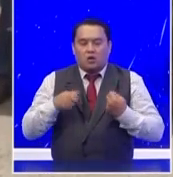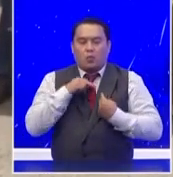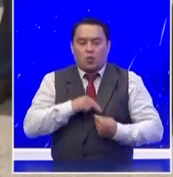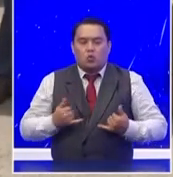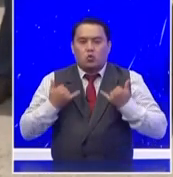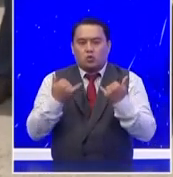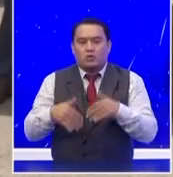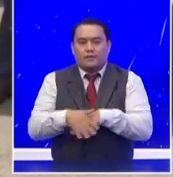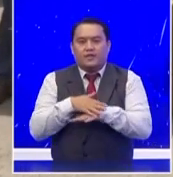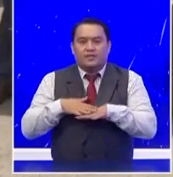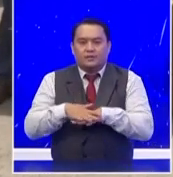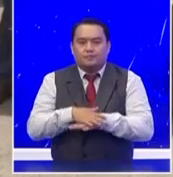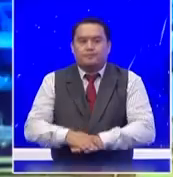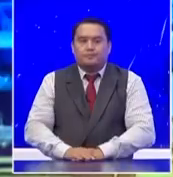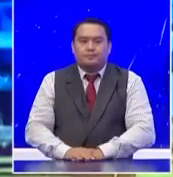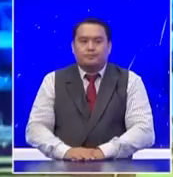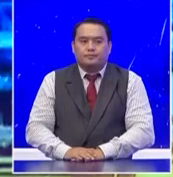во благо нашей страны.